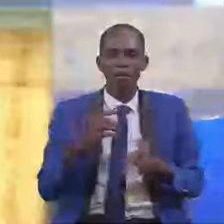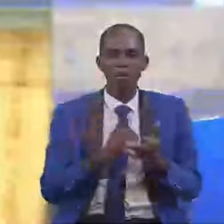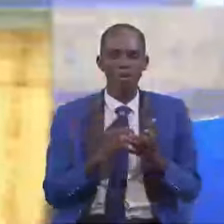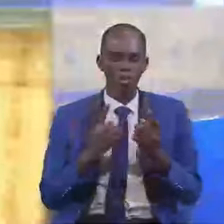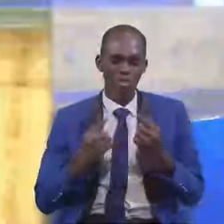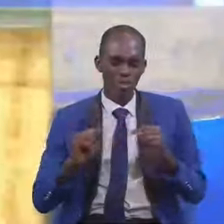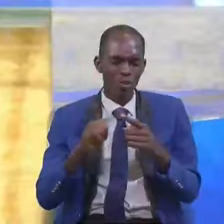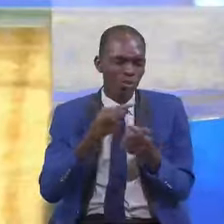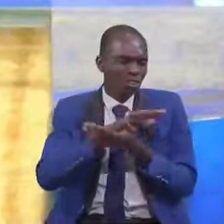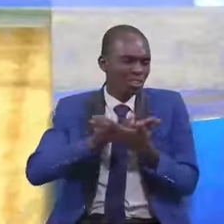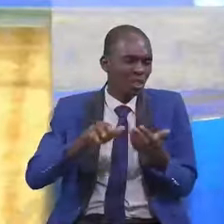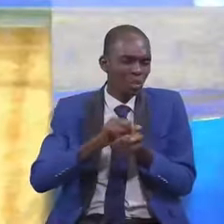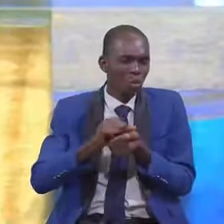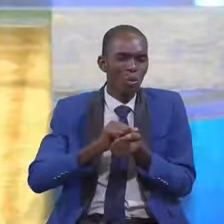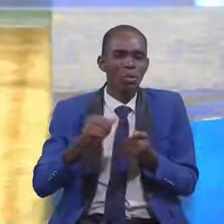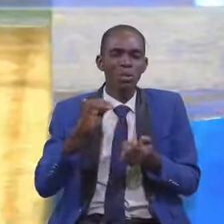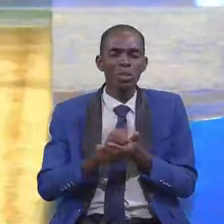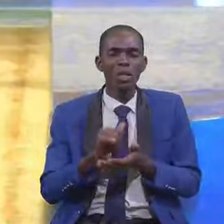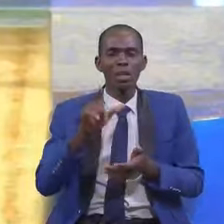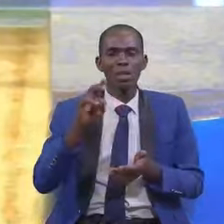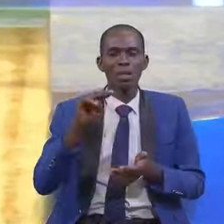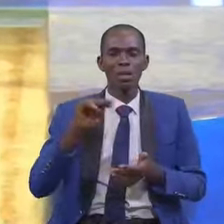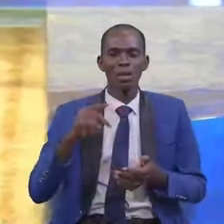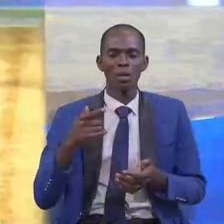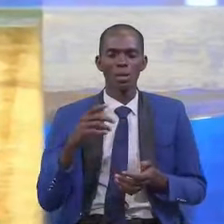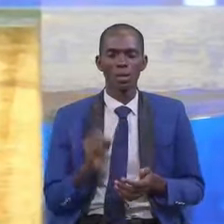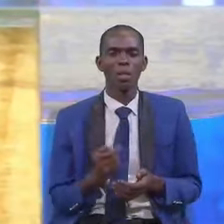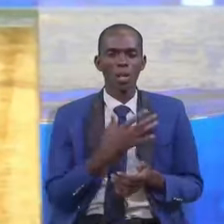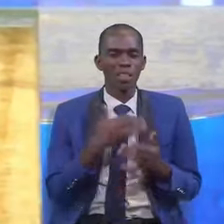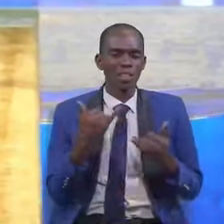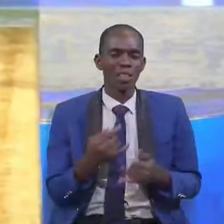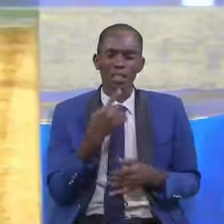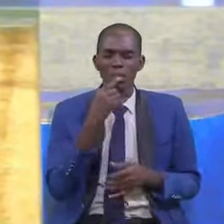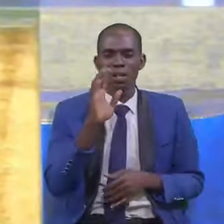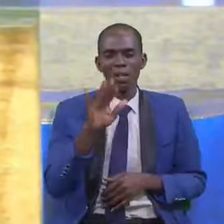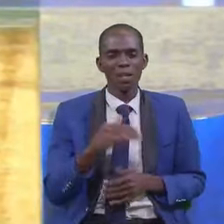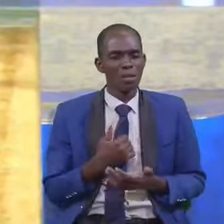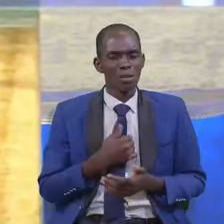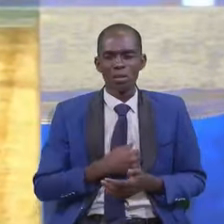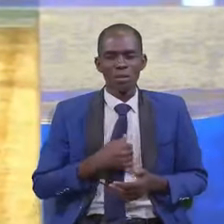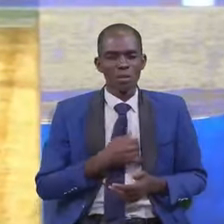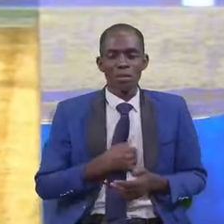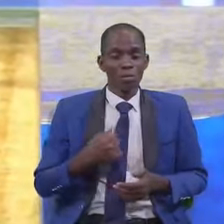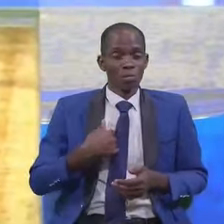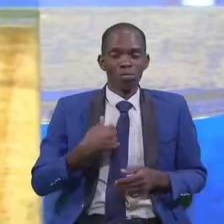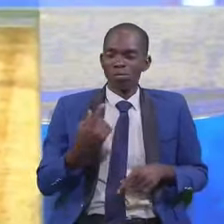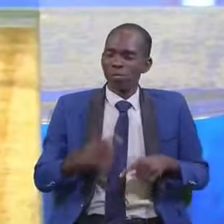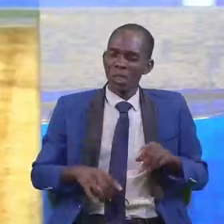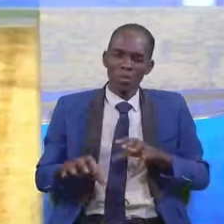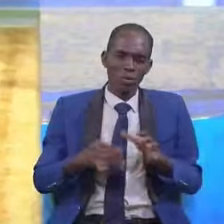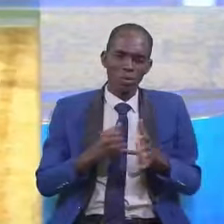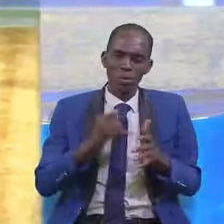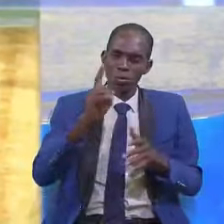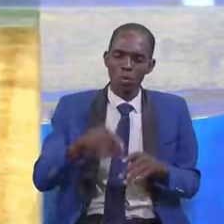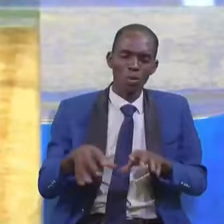vous guérir. Mais maintenant, il dit, tu sais quelque chose? Mais je ne peux pas faire ceci pour toi. Tu dois le faire toi-même.